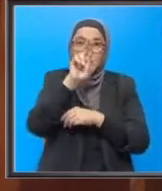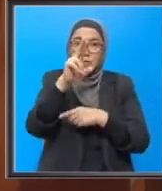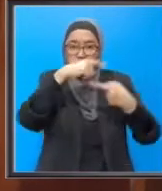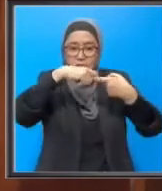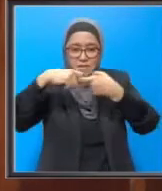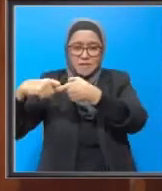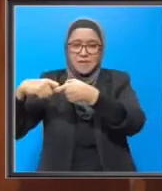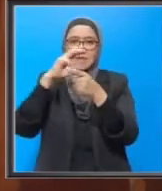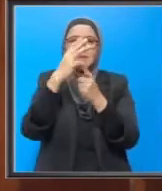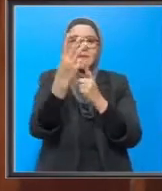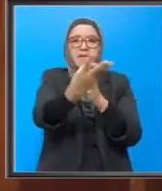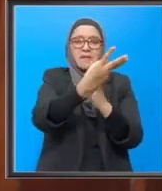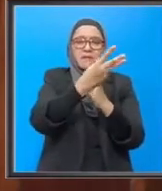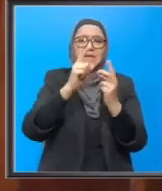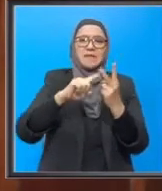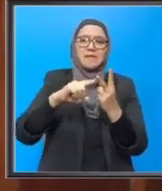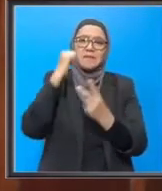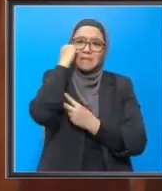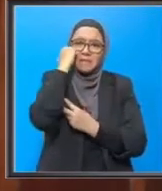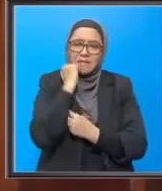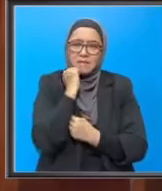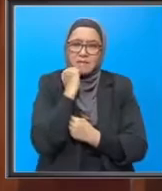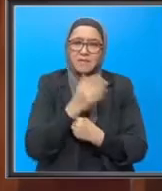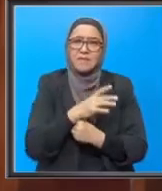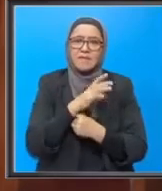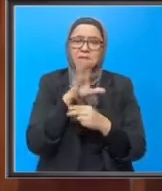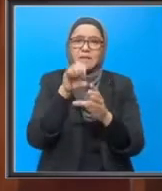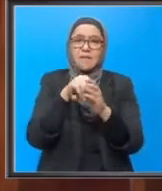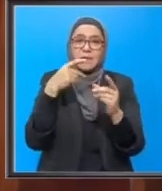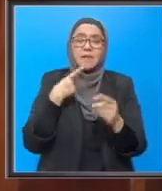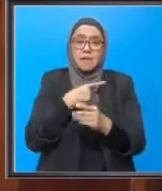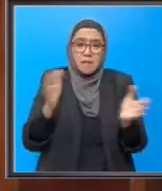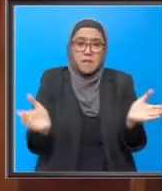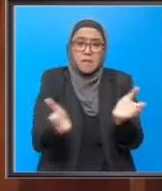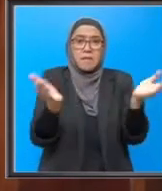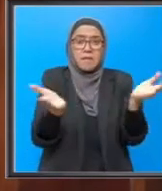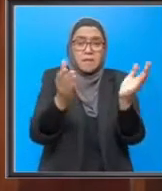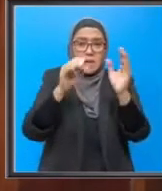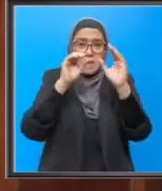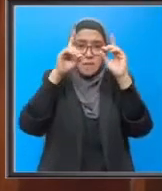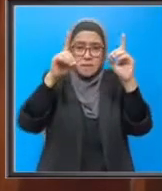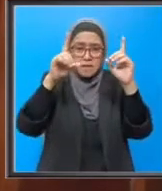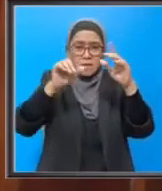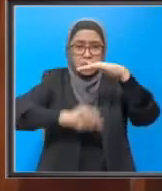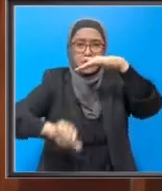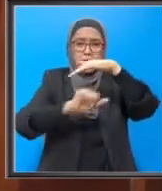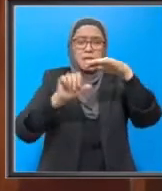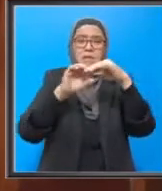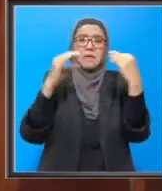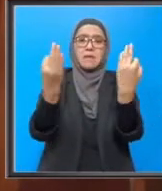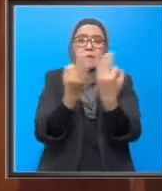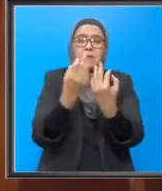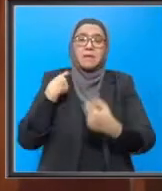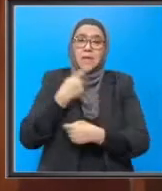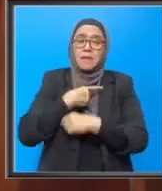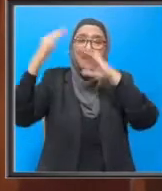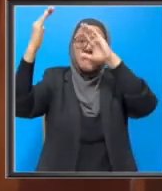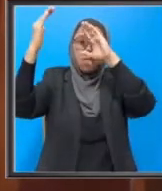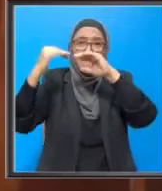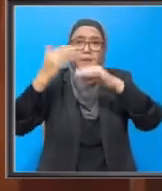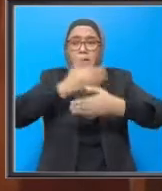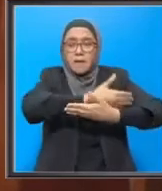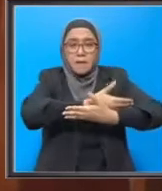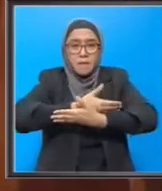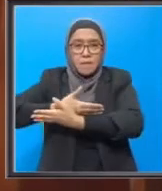isu berkaitan dengan warga emas jadi kita menggalakkan yaitu pendidikan berasaskan kekeluargaan jadi kita mengharapkan supaya